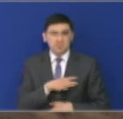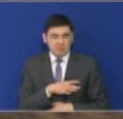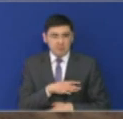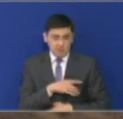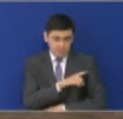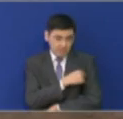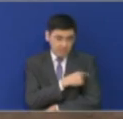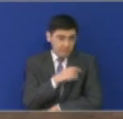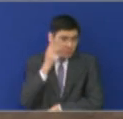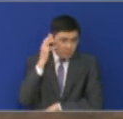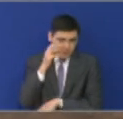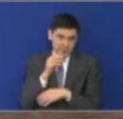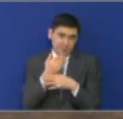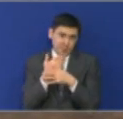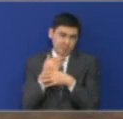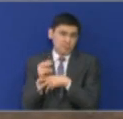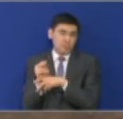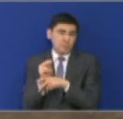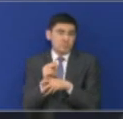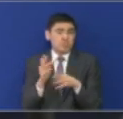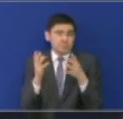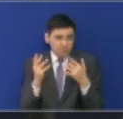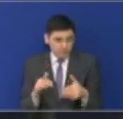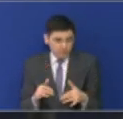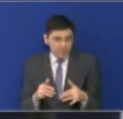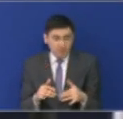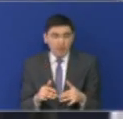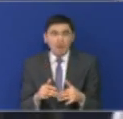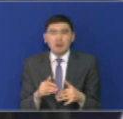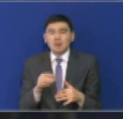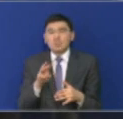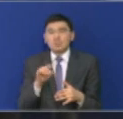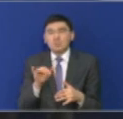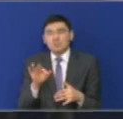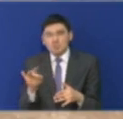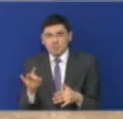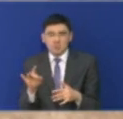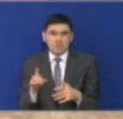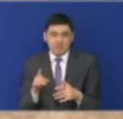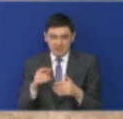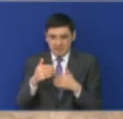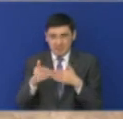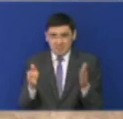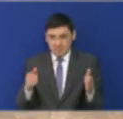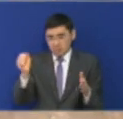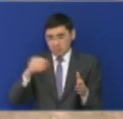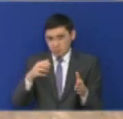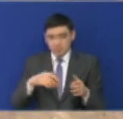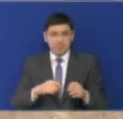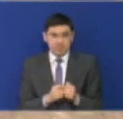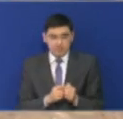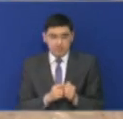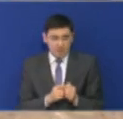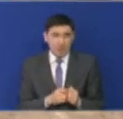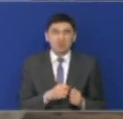тиісті жұмыстар жүргізіп, барлық сақтық шаралары қабылдануда. Тұрмыстық қалдықтар аузы жабылатын жақын жердегі жәшікке салынады, ал еріктілер